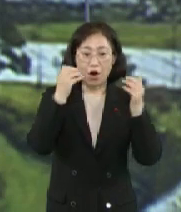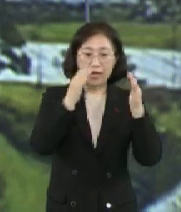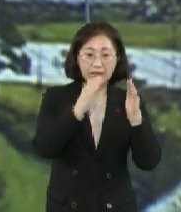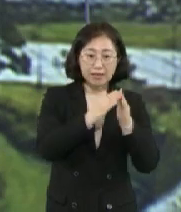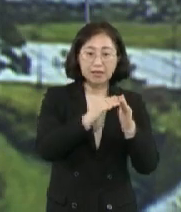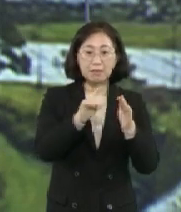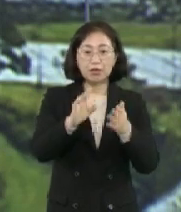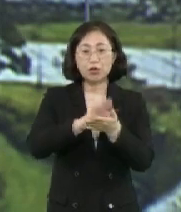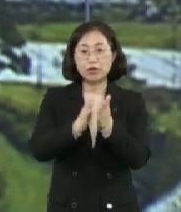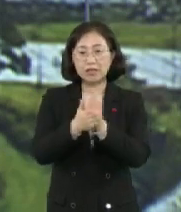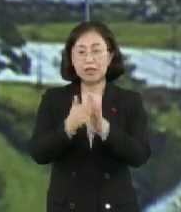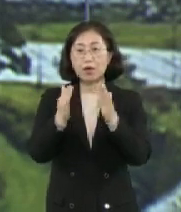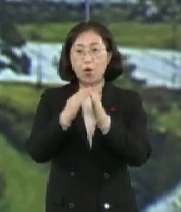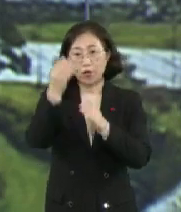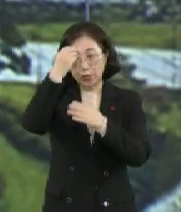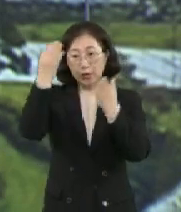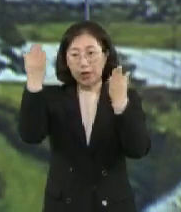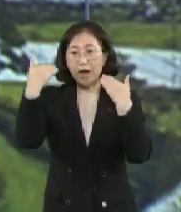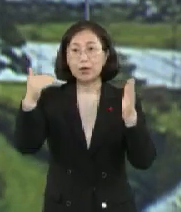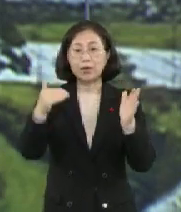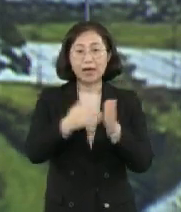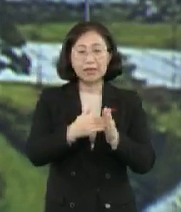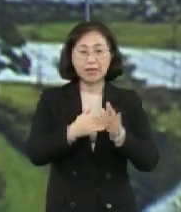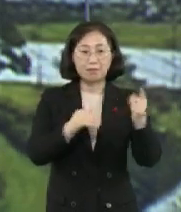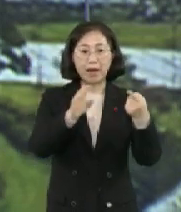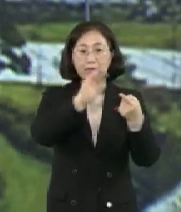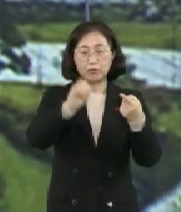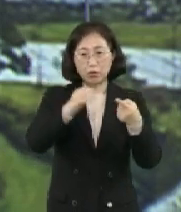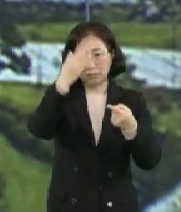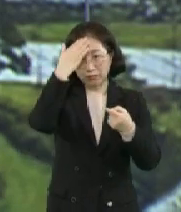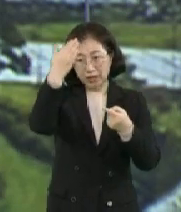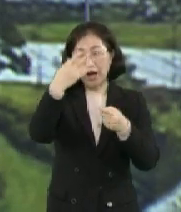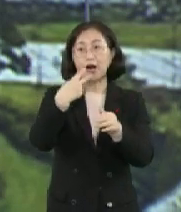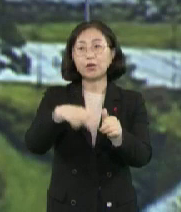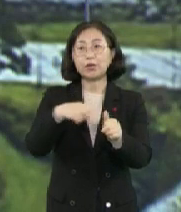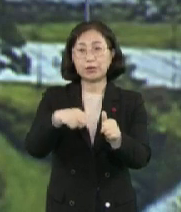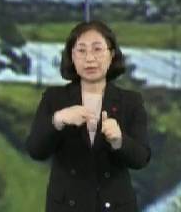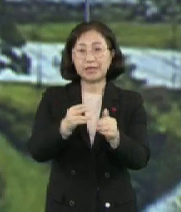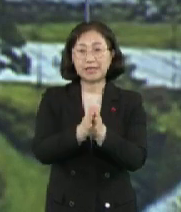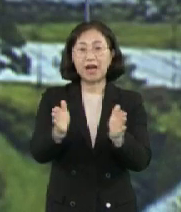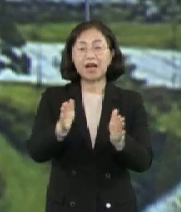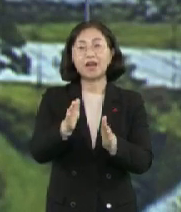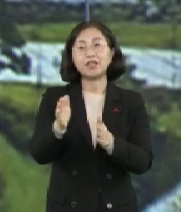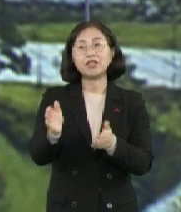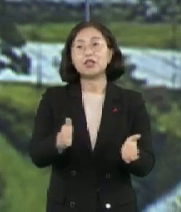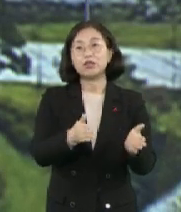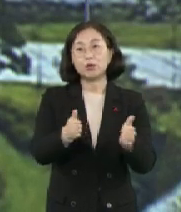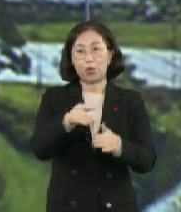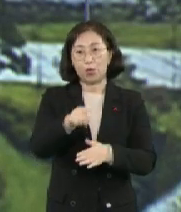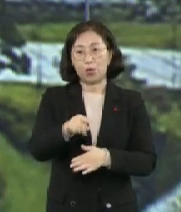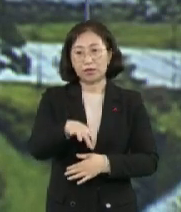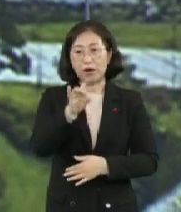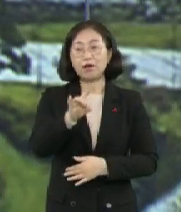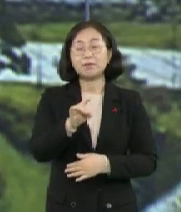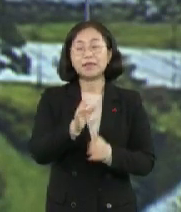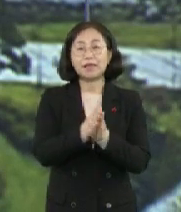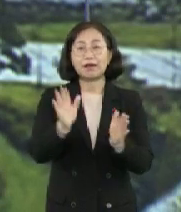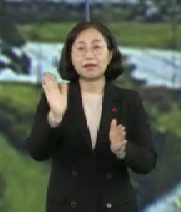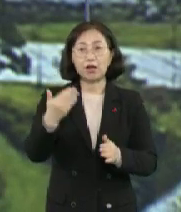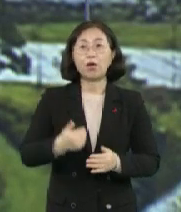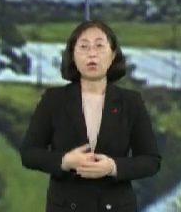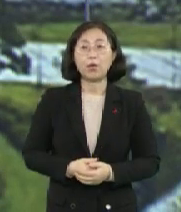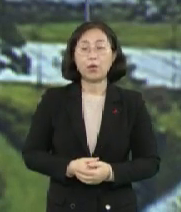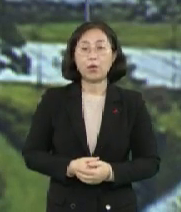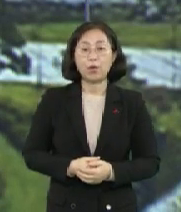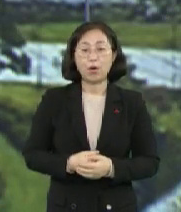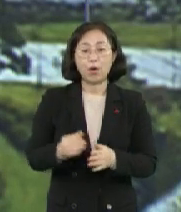어린이집에서 유치원, 고등학교까지 100% 무상교육을 실시하는 첫 도가지고 이게 여러 가지 교육의 계획이라든가